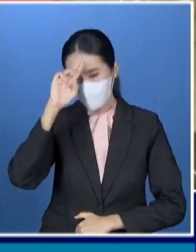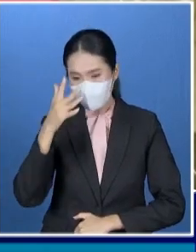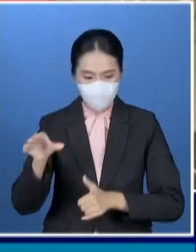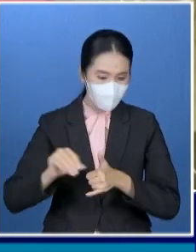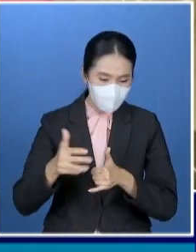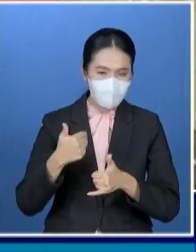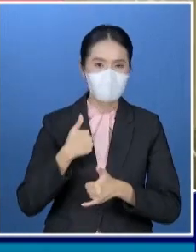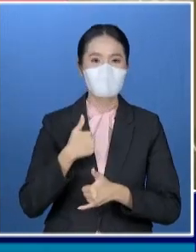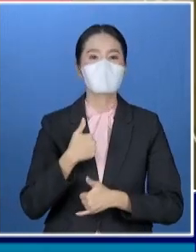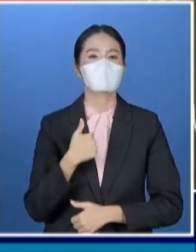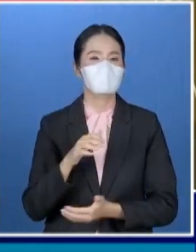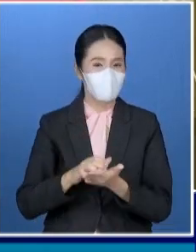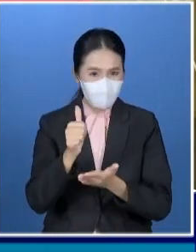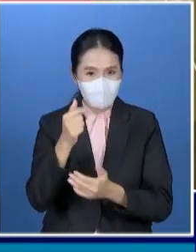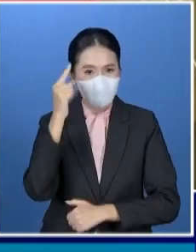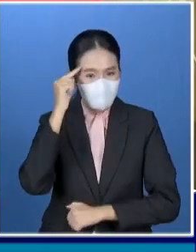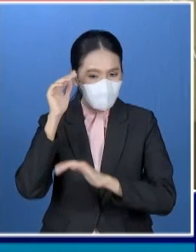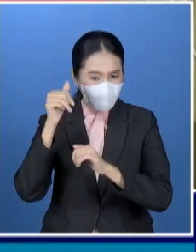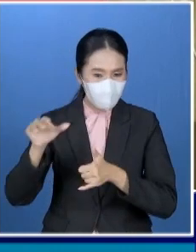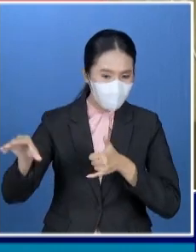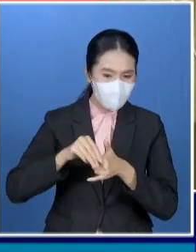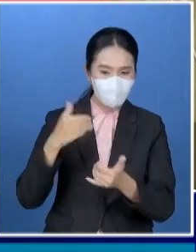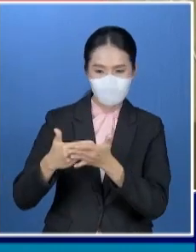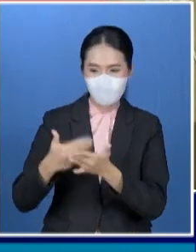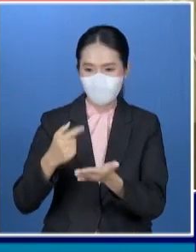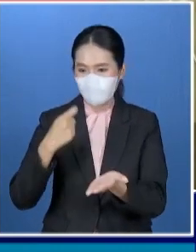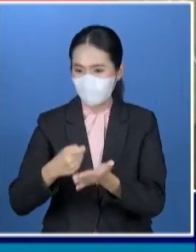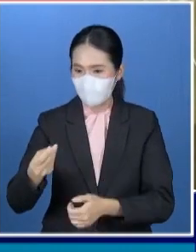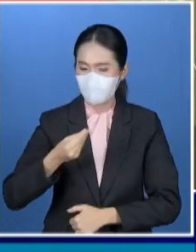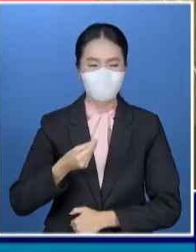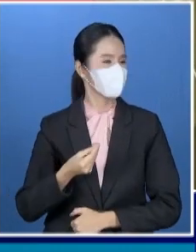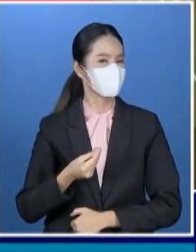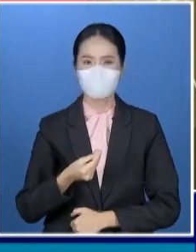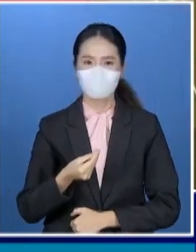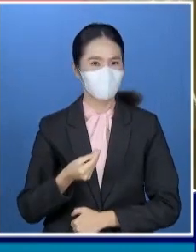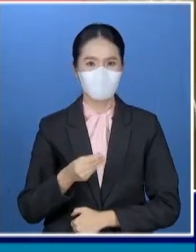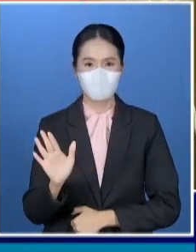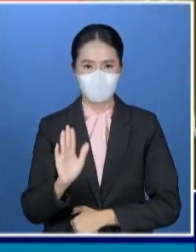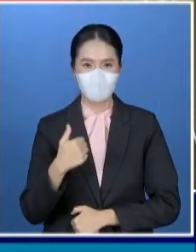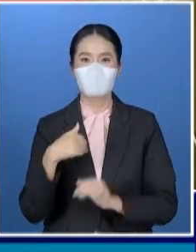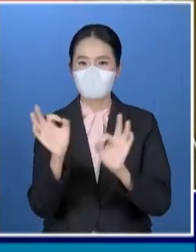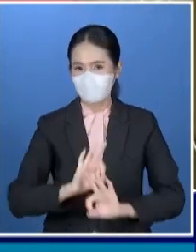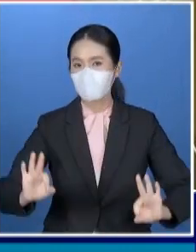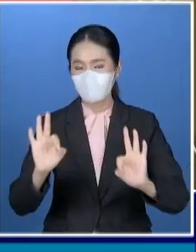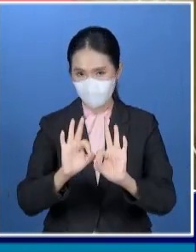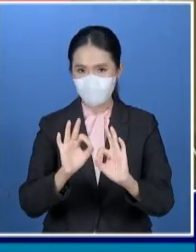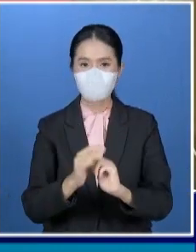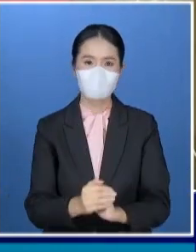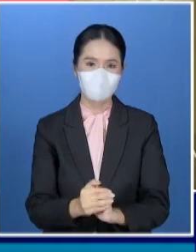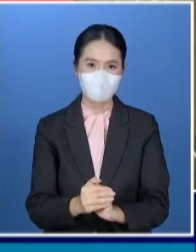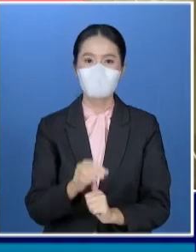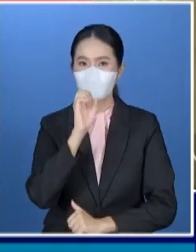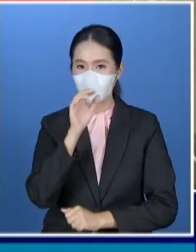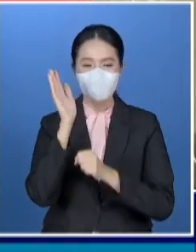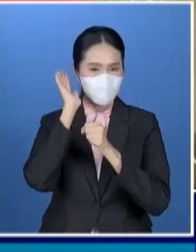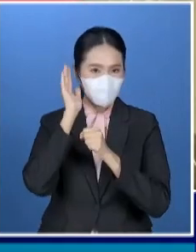บอันประเสริฐแล้วก็อย่าหวังนะคะว่าติดโรคเพื่อที่จะหวังเงินประกันข้อนี้นะคะท่านผู้ช่วยเจ้าวัดย้ำเสมอแล้วก็ผ่าน